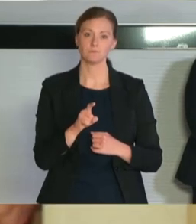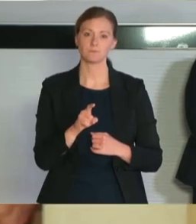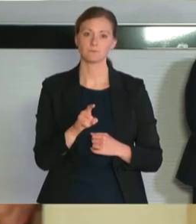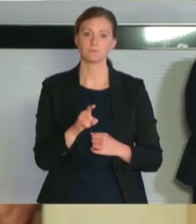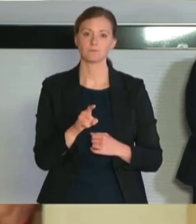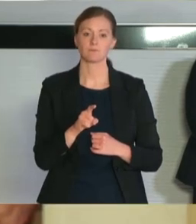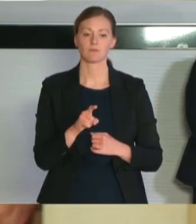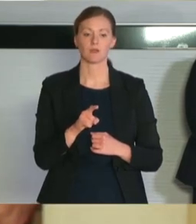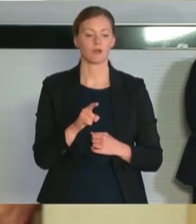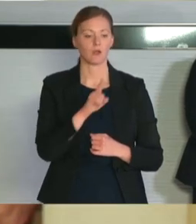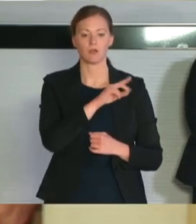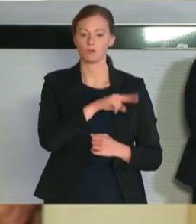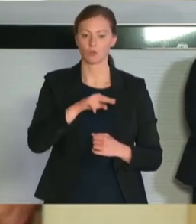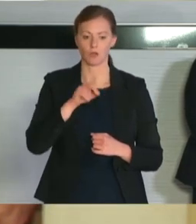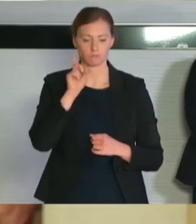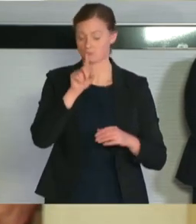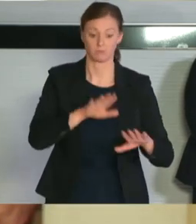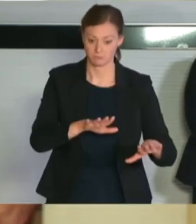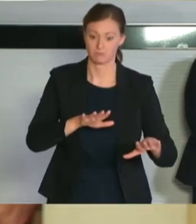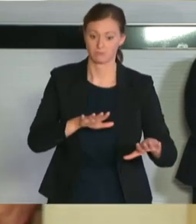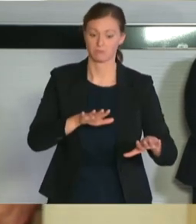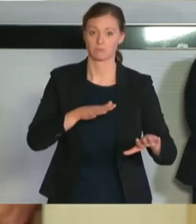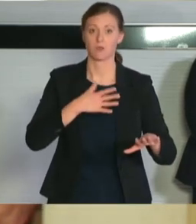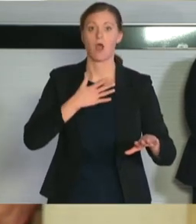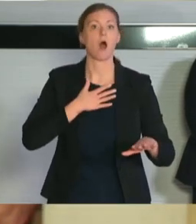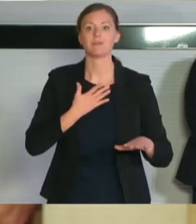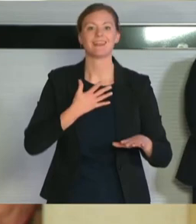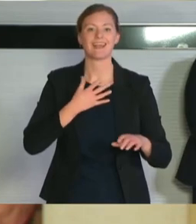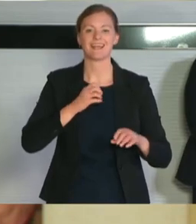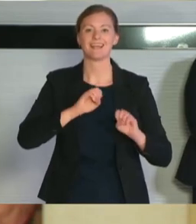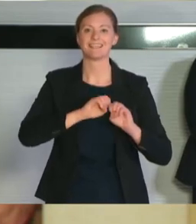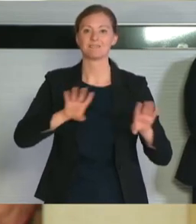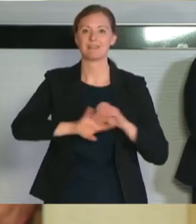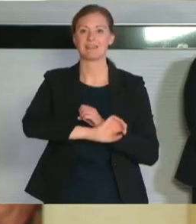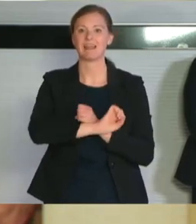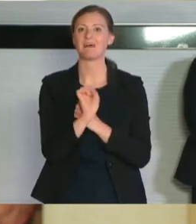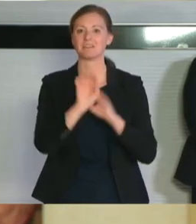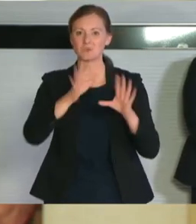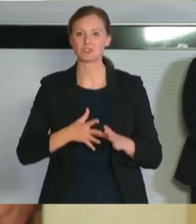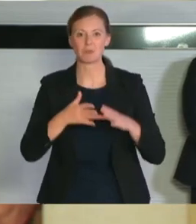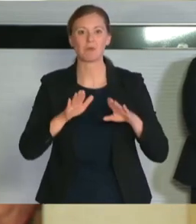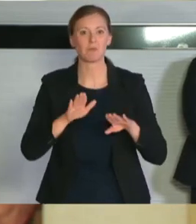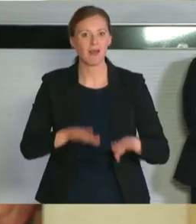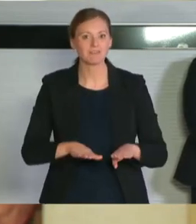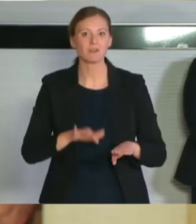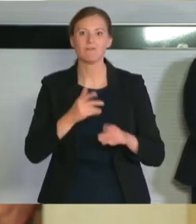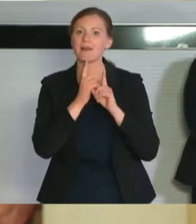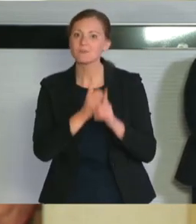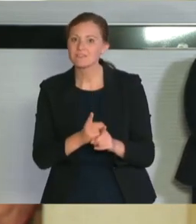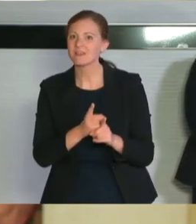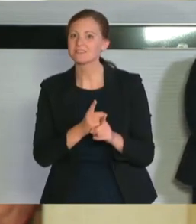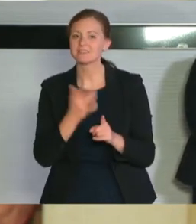ble tatt med buksene nede, at man ikke hadde smittevernutstyr på plass. Hva din kommentar til det, Erna Solberg, og hva tror du har vært konsekvensen av at vi ikke hadde det da